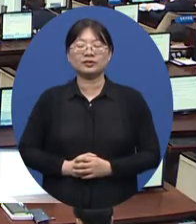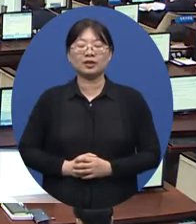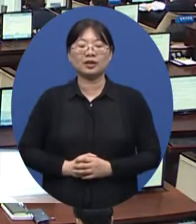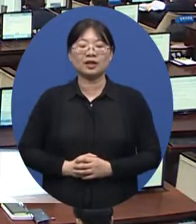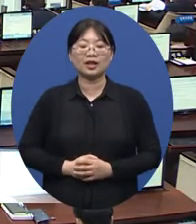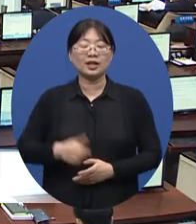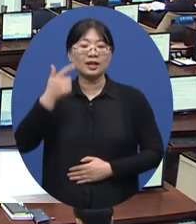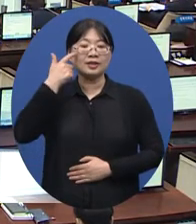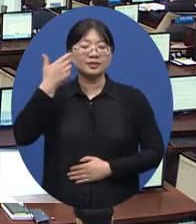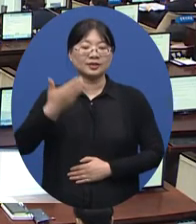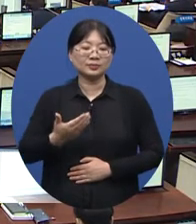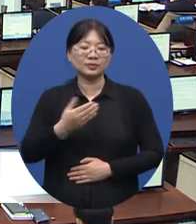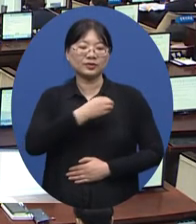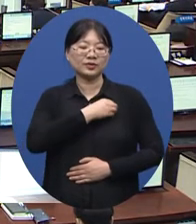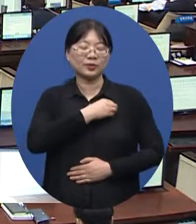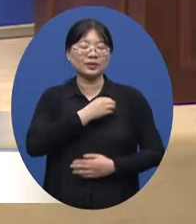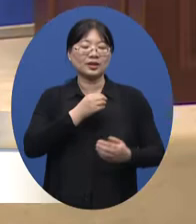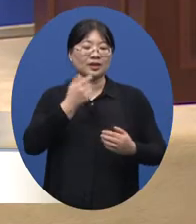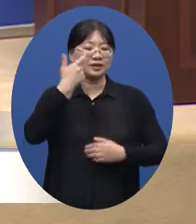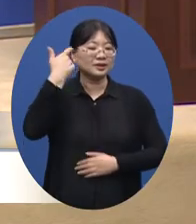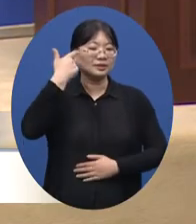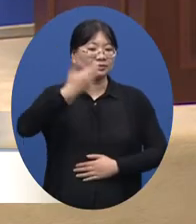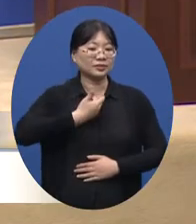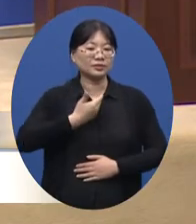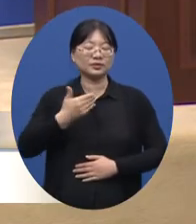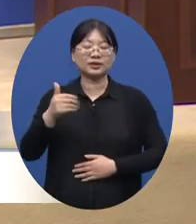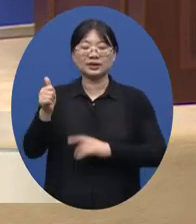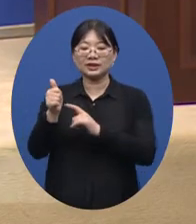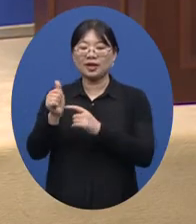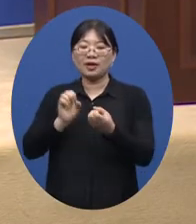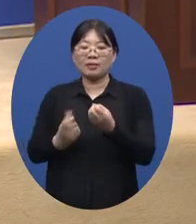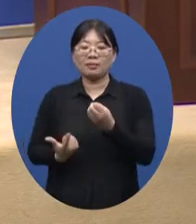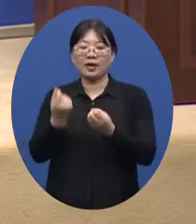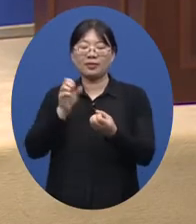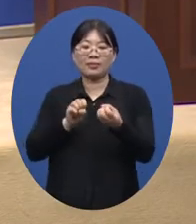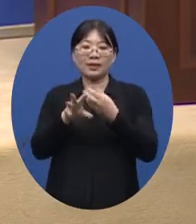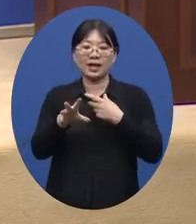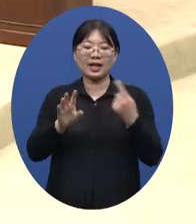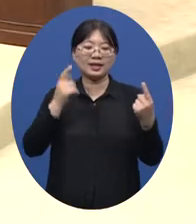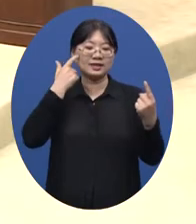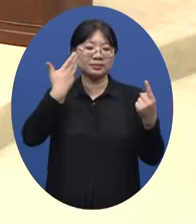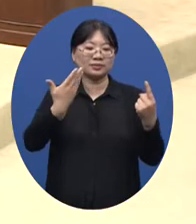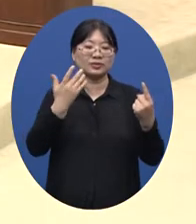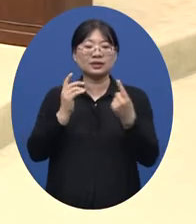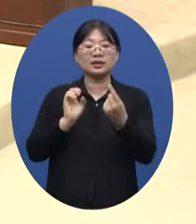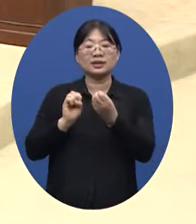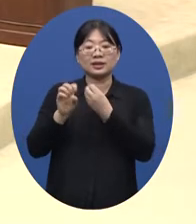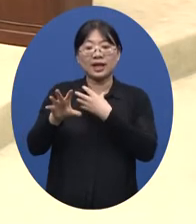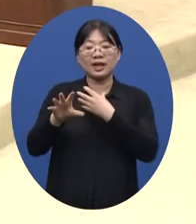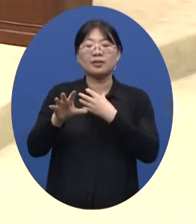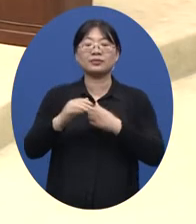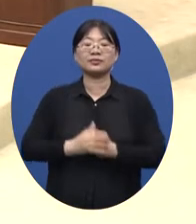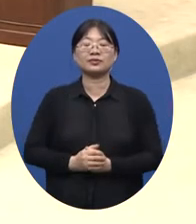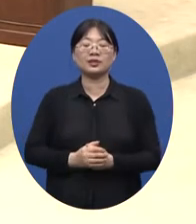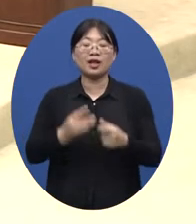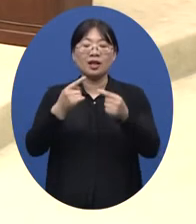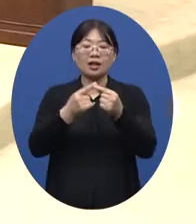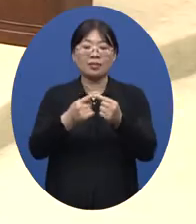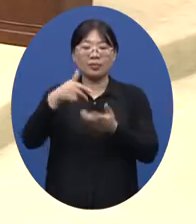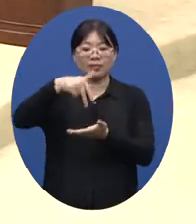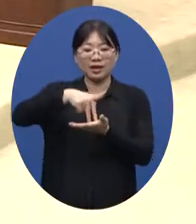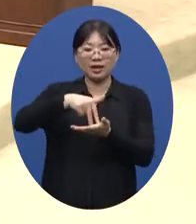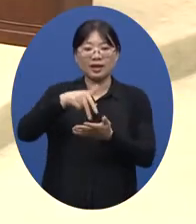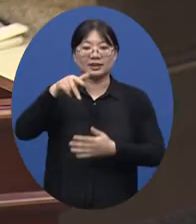도정 지리는 의원들의 질문에 이젠 양 경기도지사가 바로 답하는 일문일답 형식으로 진행됐습니다 제일 먼저 발언 때